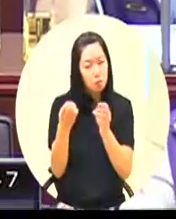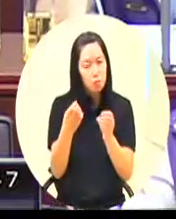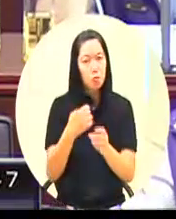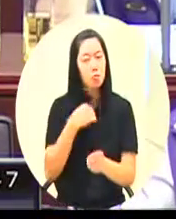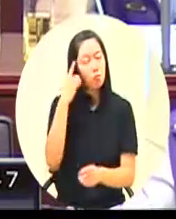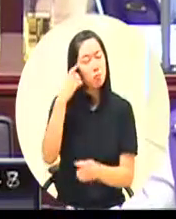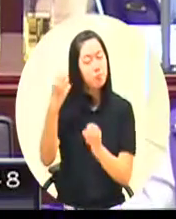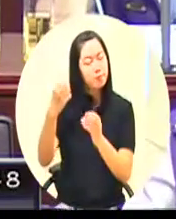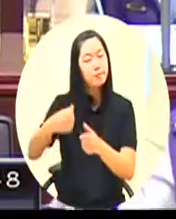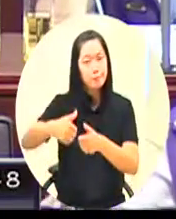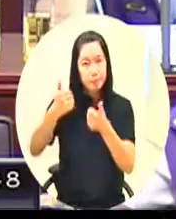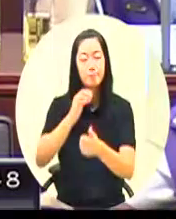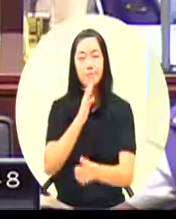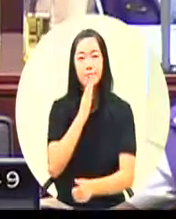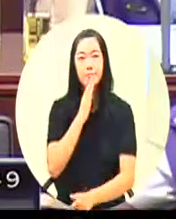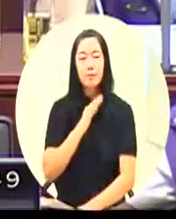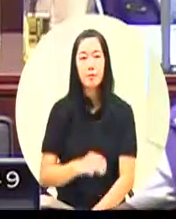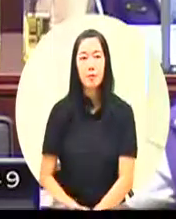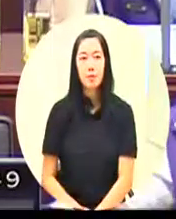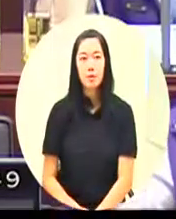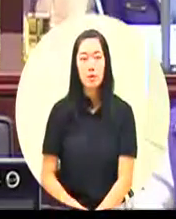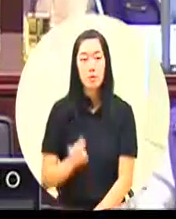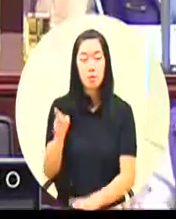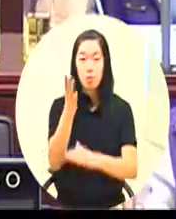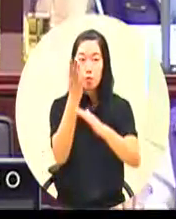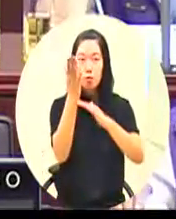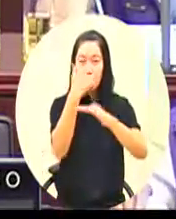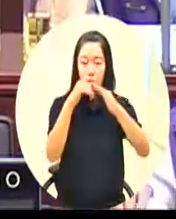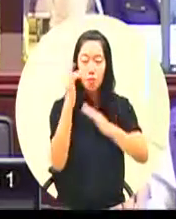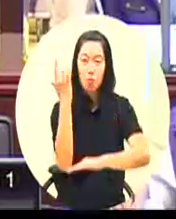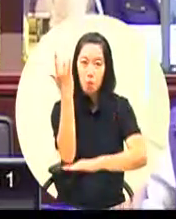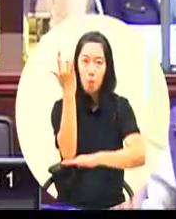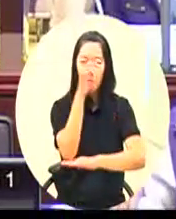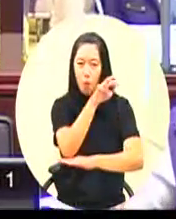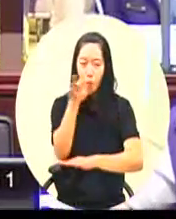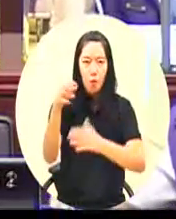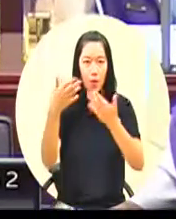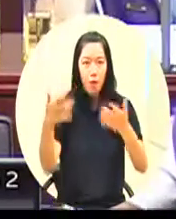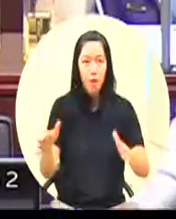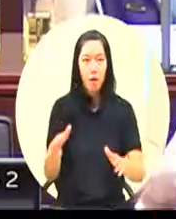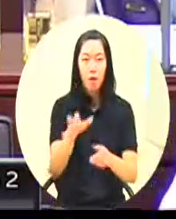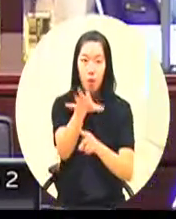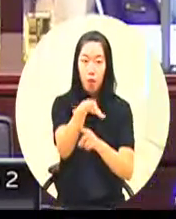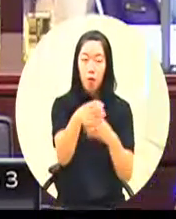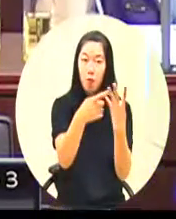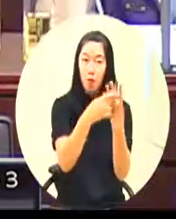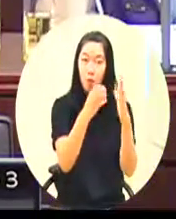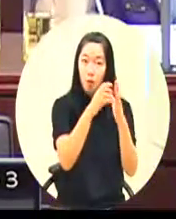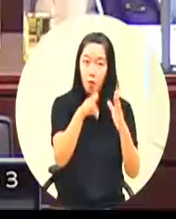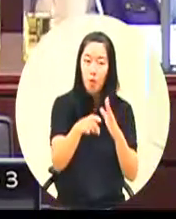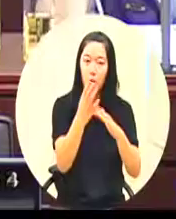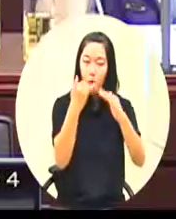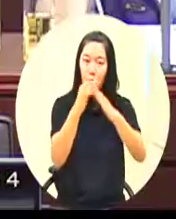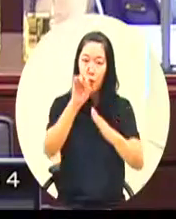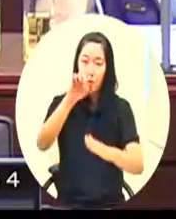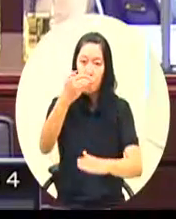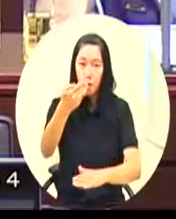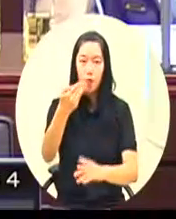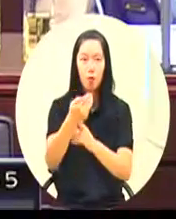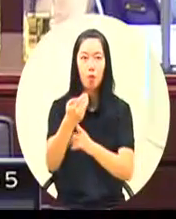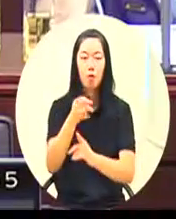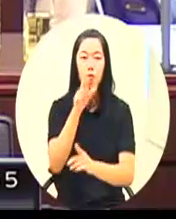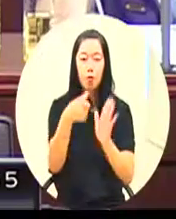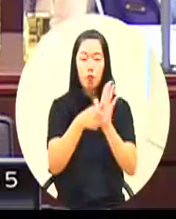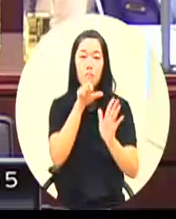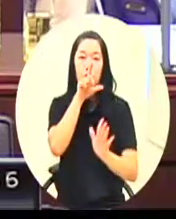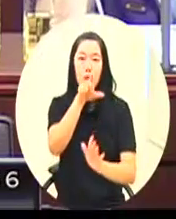非常的同意的哦。那我们在这么多校数里头，其实农业局列管了19个学校，155棵叫做特定